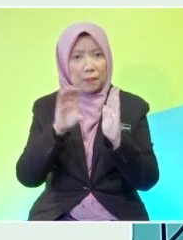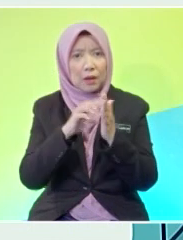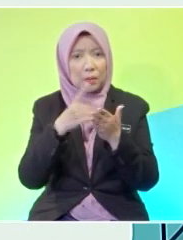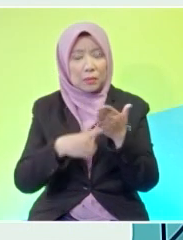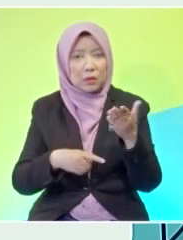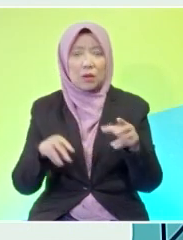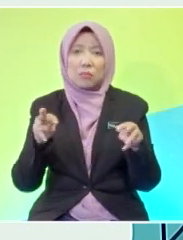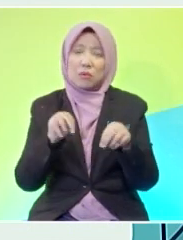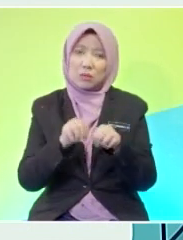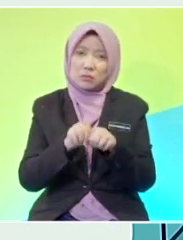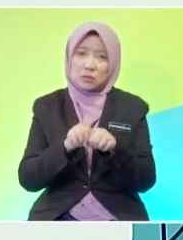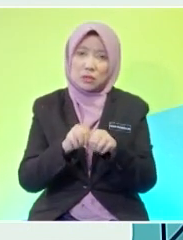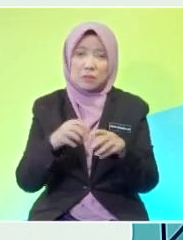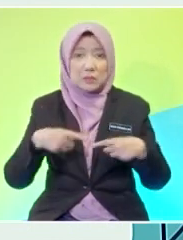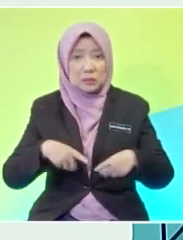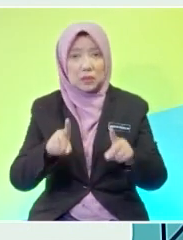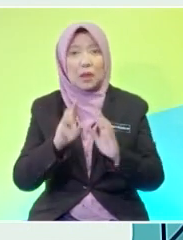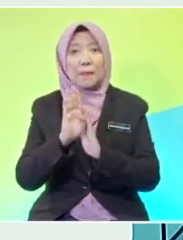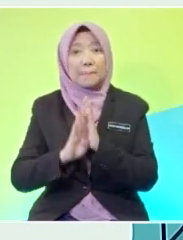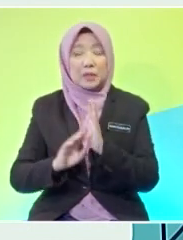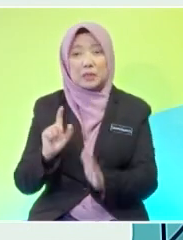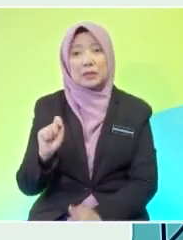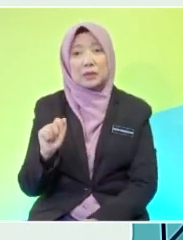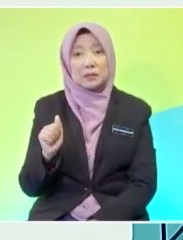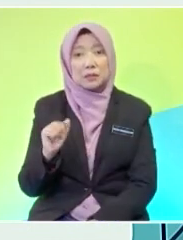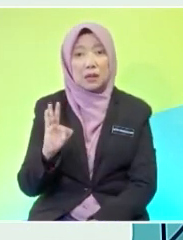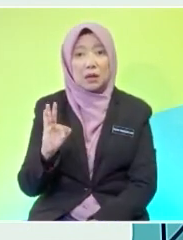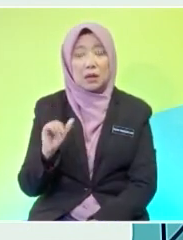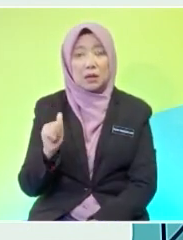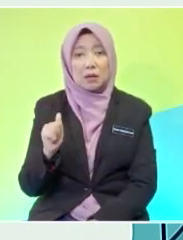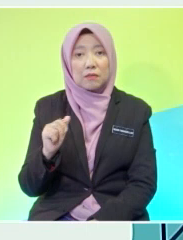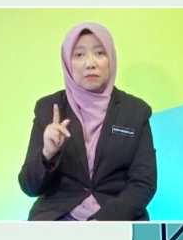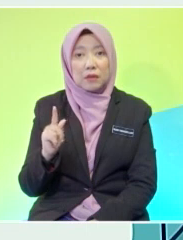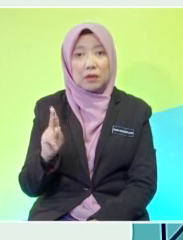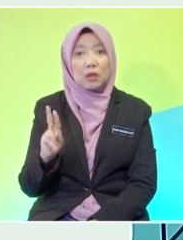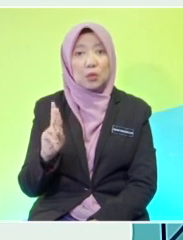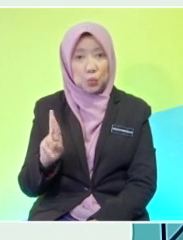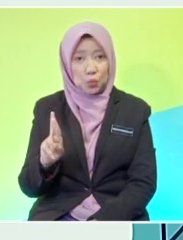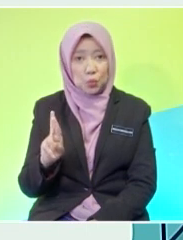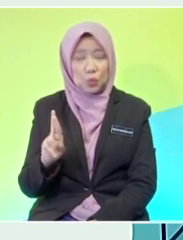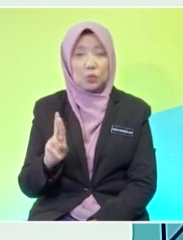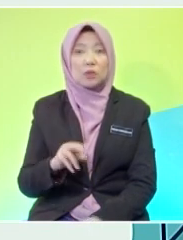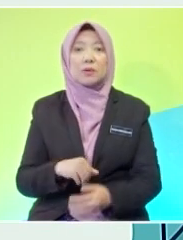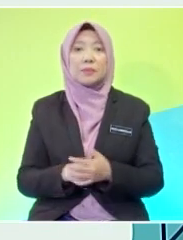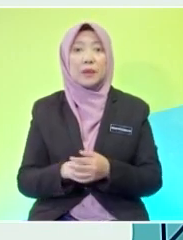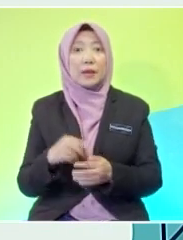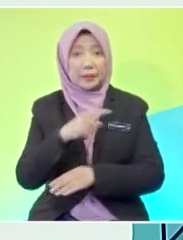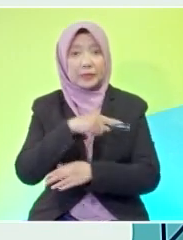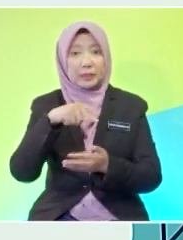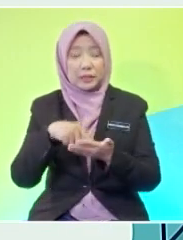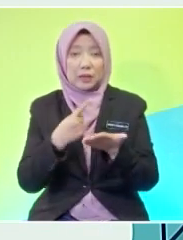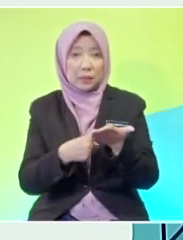fakulr betul ya jadi hari ini kita akan buat kupasan ya kupasan tentang bagaimana